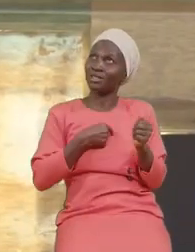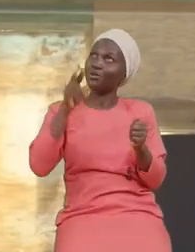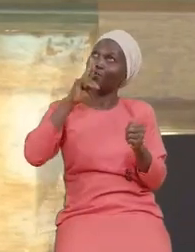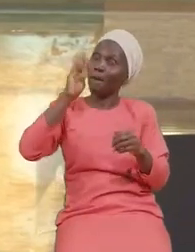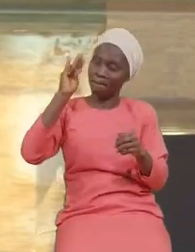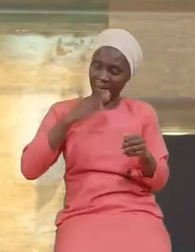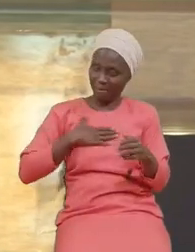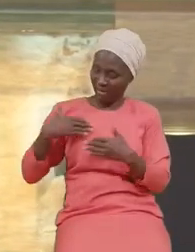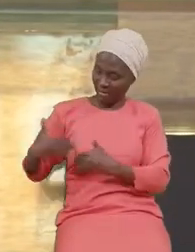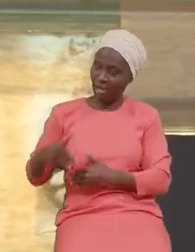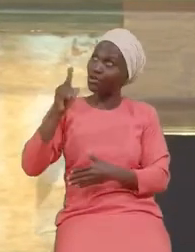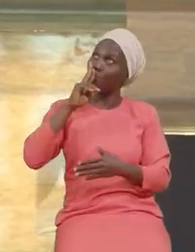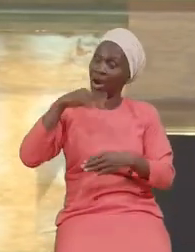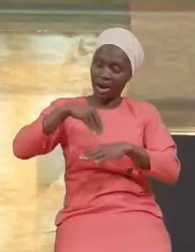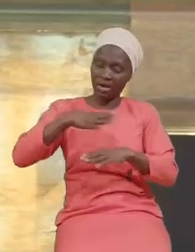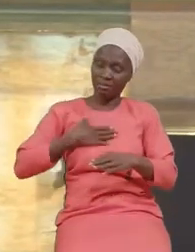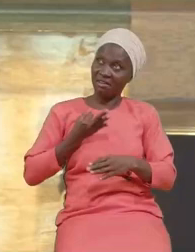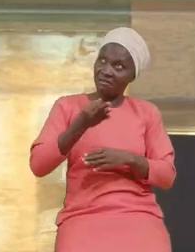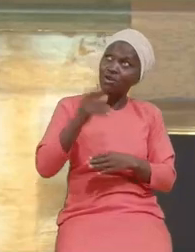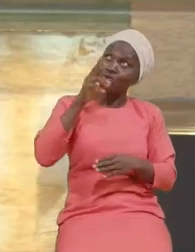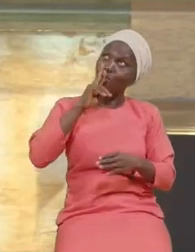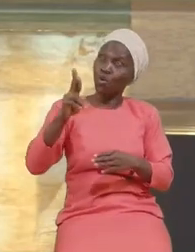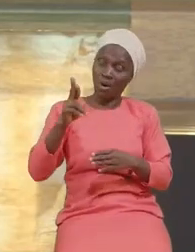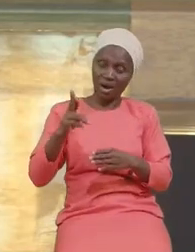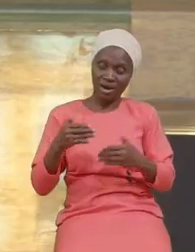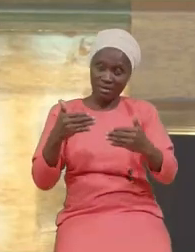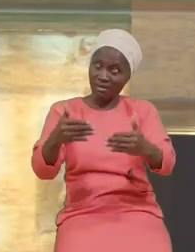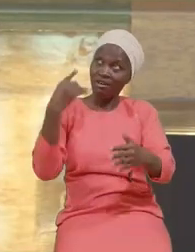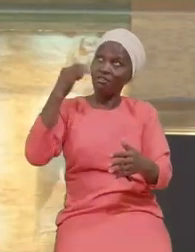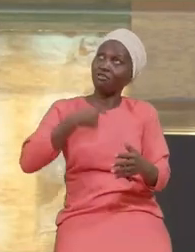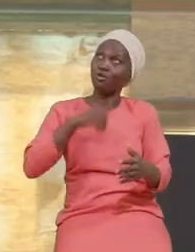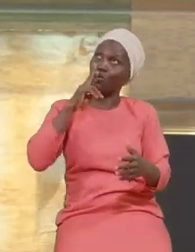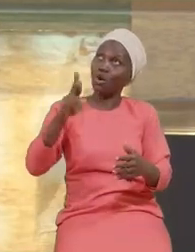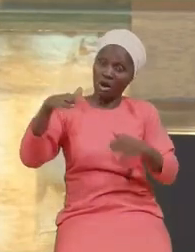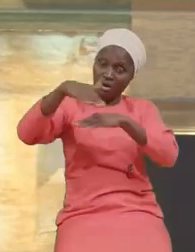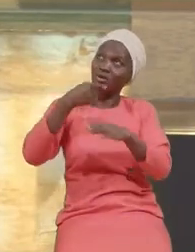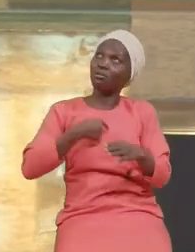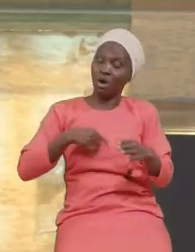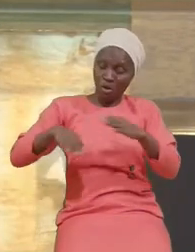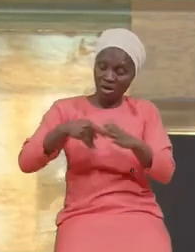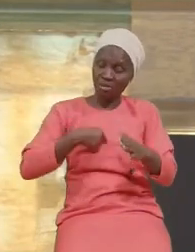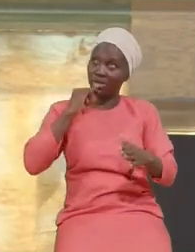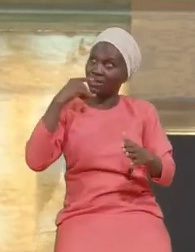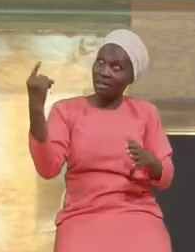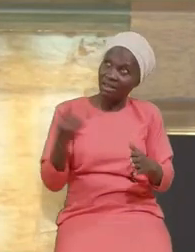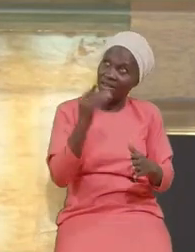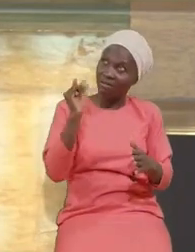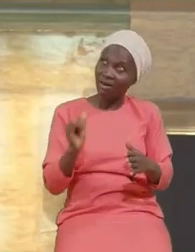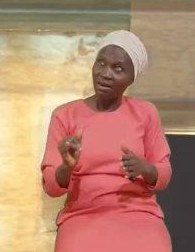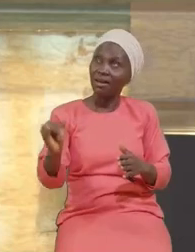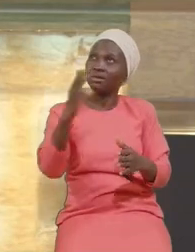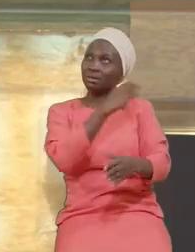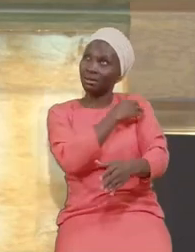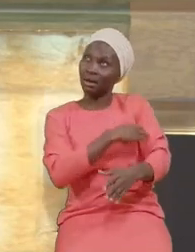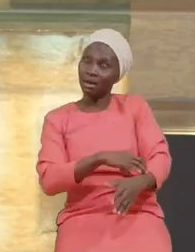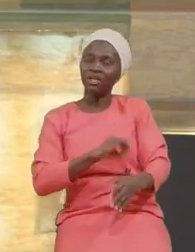côté de moi tu es devant moi au-dessus de ma tête tu es sur moi alors et c'est un merci je te loue